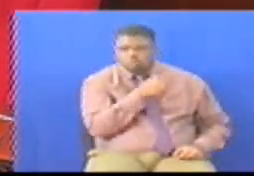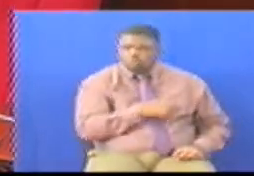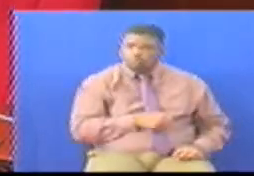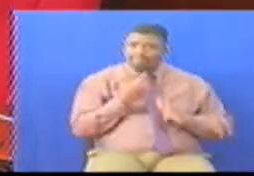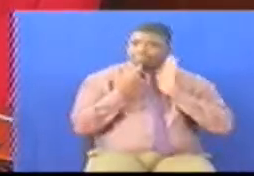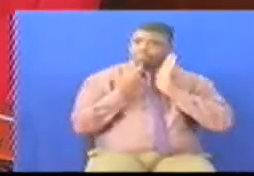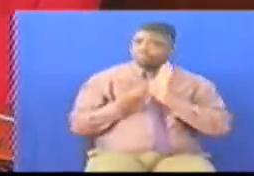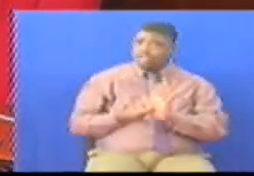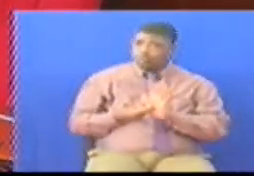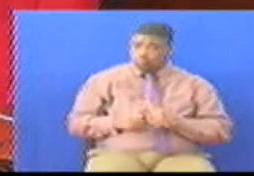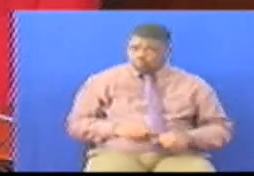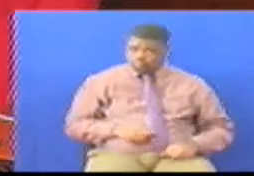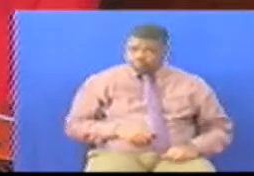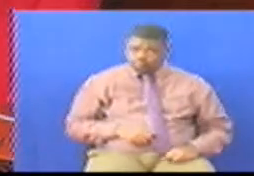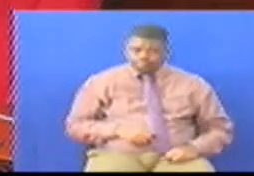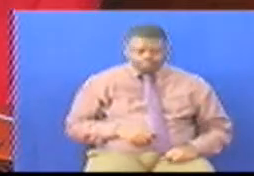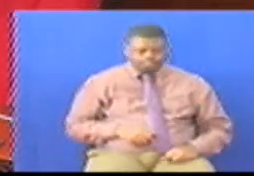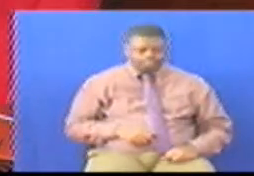Mfano Mheshimiwa Spika,